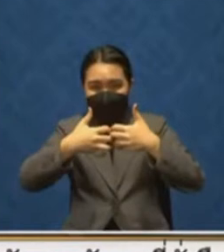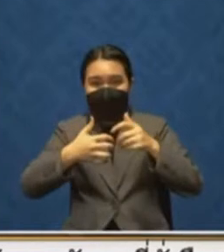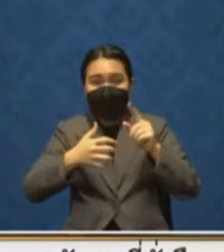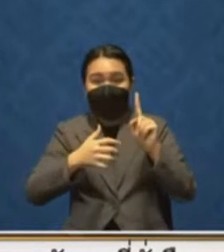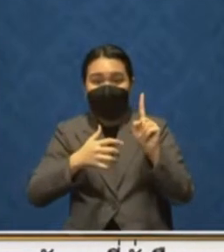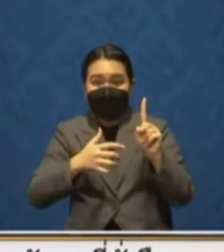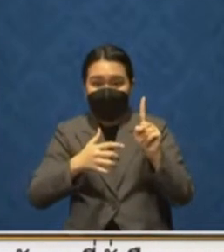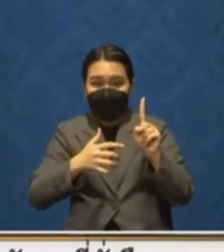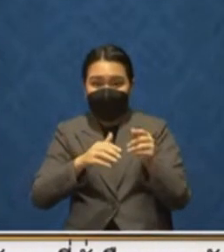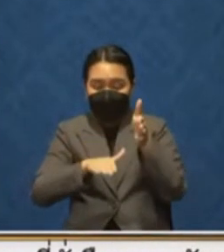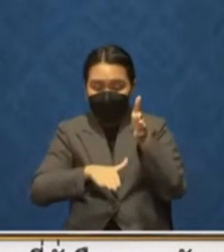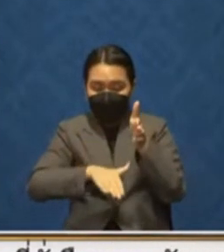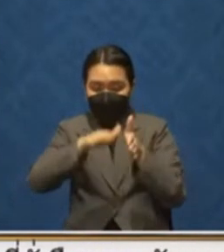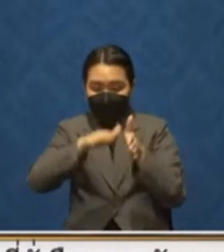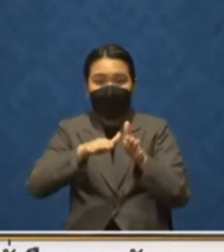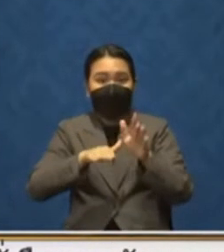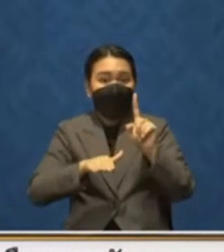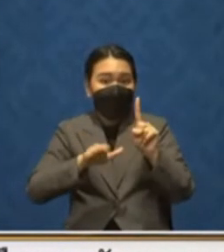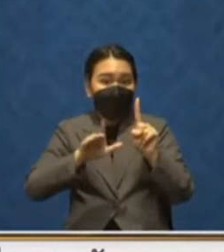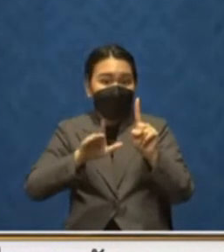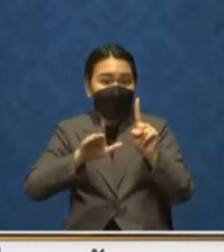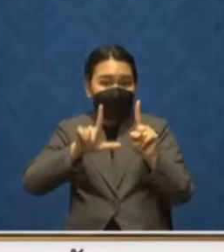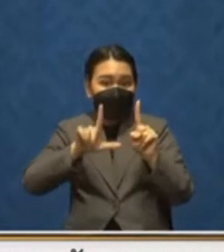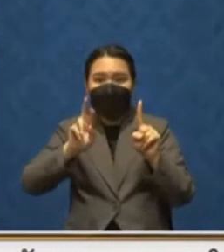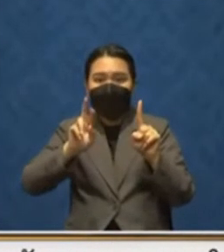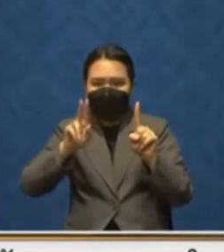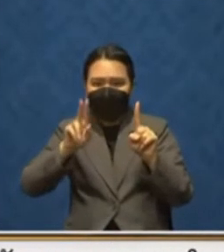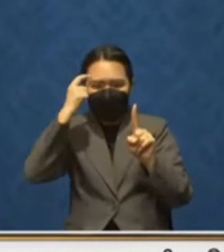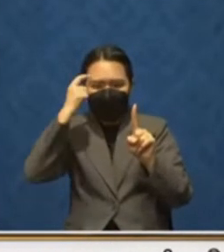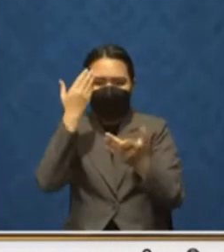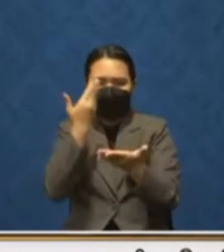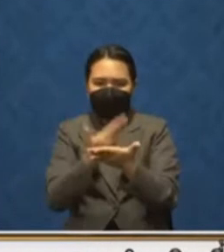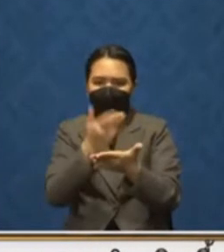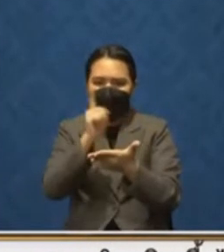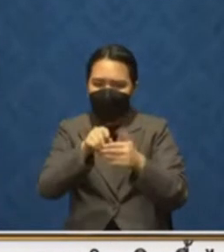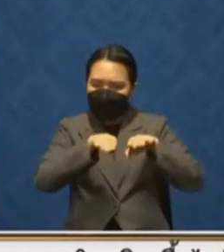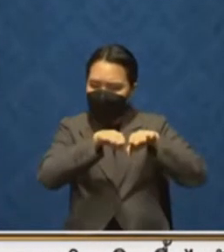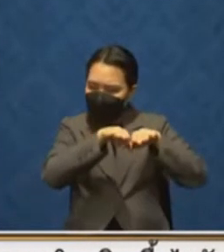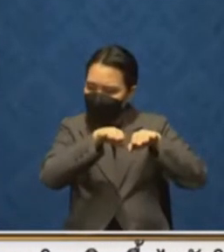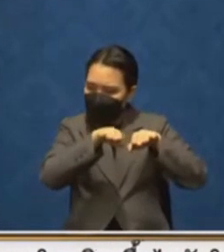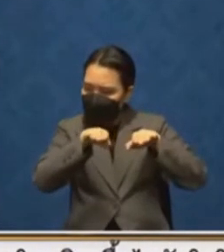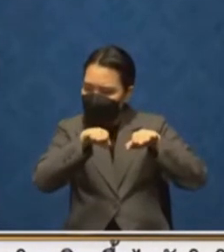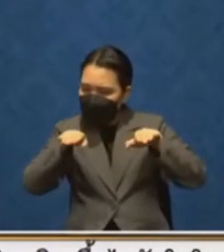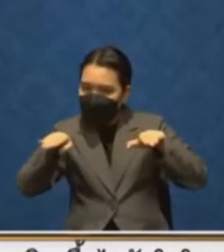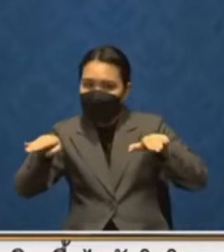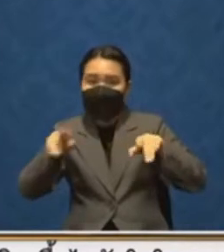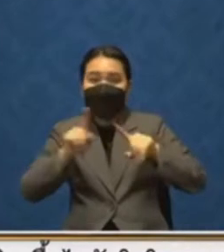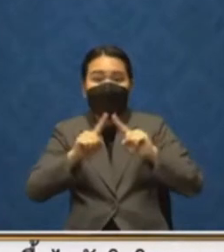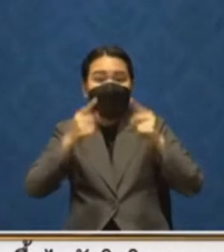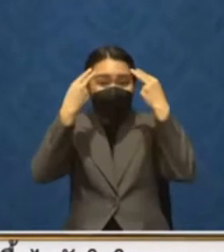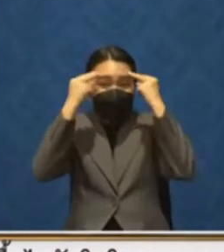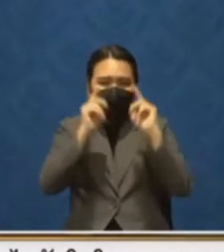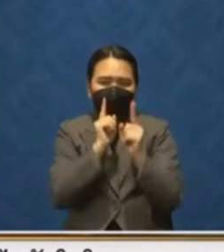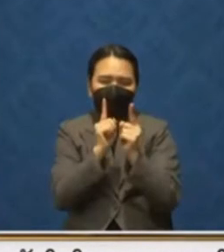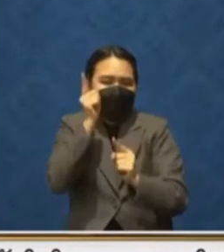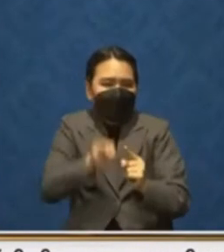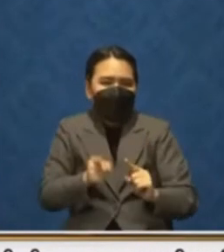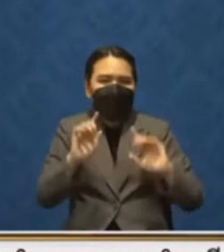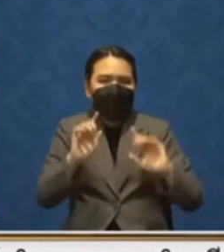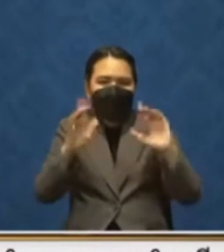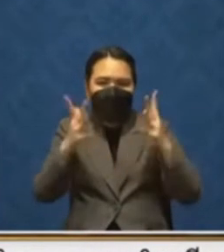ครับมันก็เสถียรตรงไหนครับราคามันคนจะเสถียรแต่ท่านมาได้เจรจาจริงเลยครับ